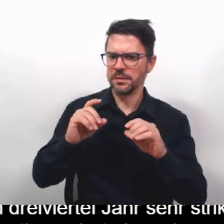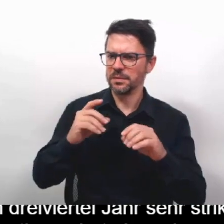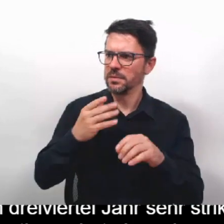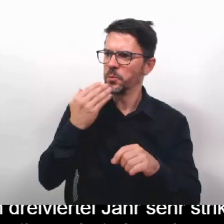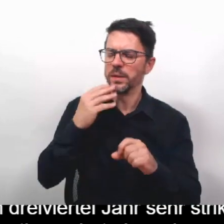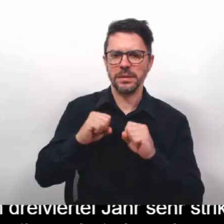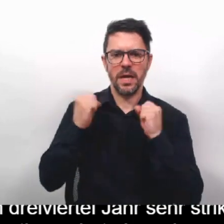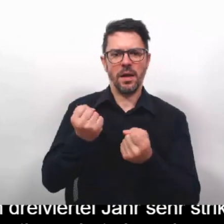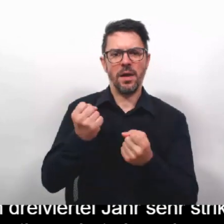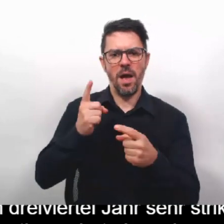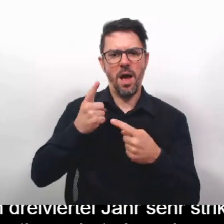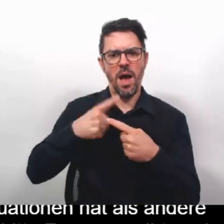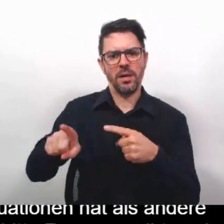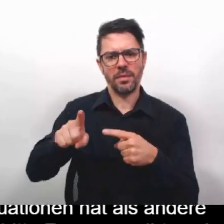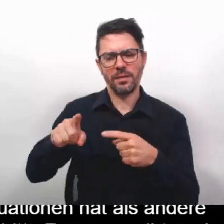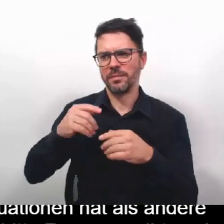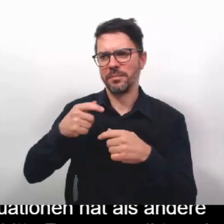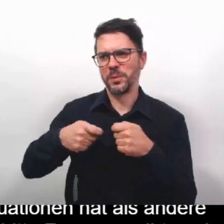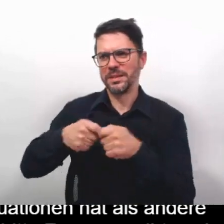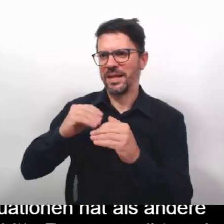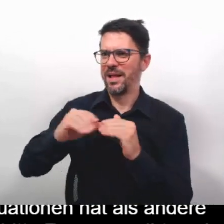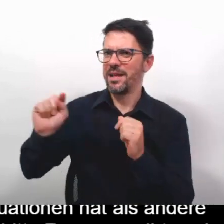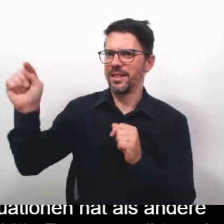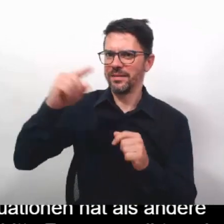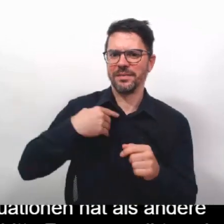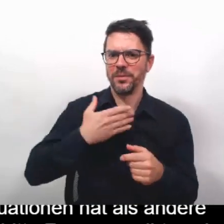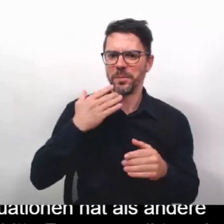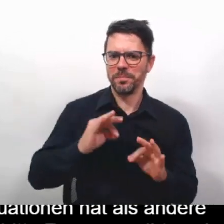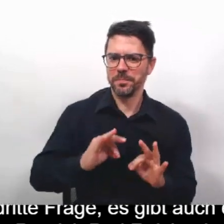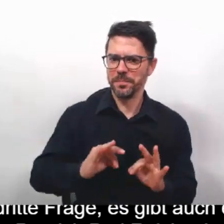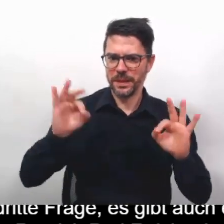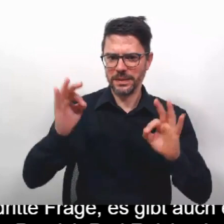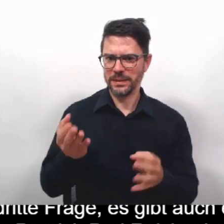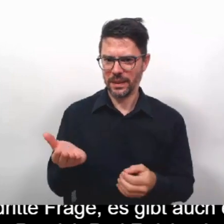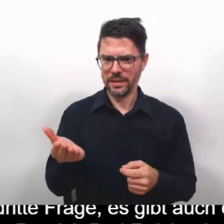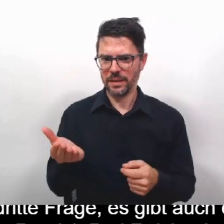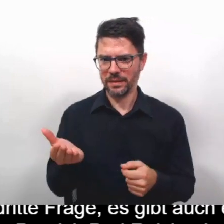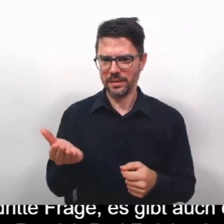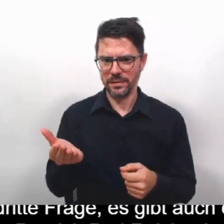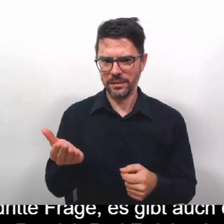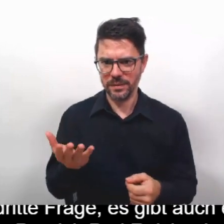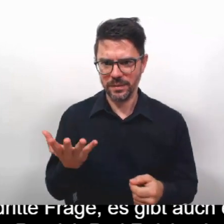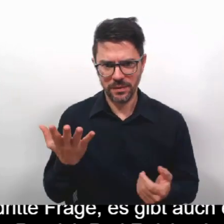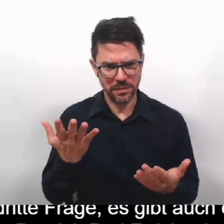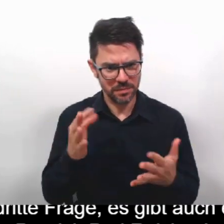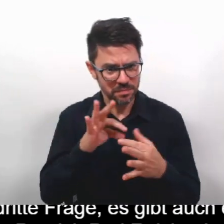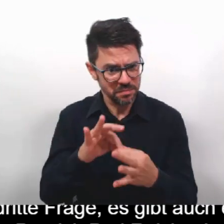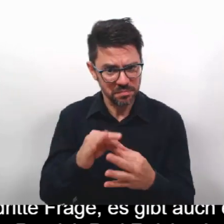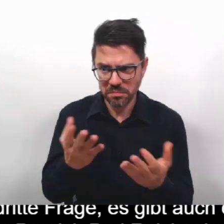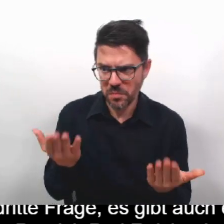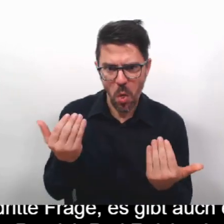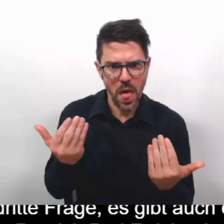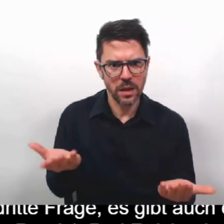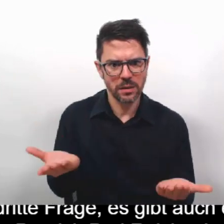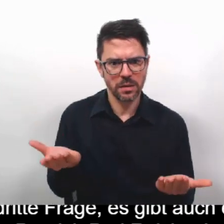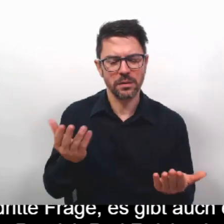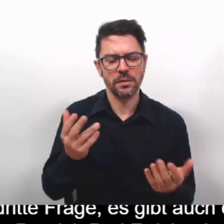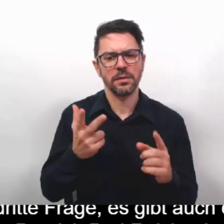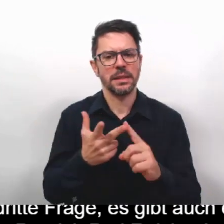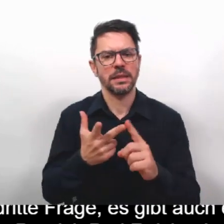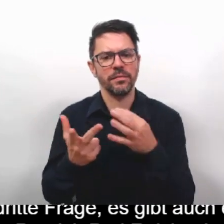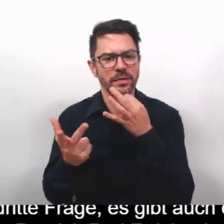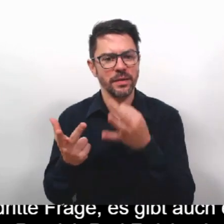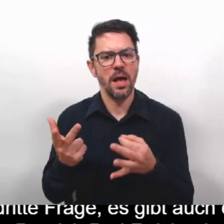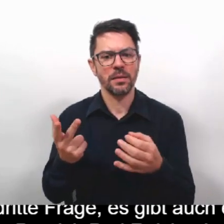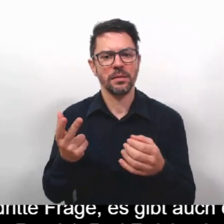Gut. Also erstens zur Frage Nachverfolgung. Es ist klar, wenn die Zahlen steigen, kann man sich ja leicht ausrechnen, je nachdem, wieviel man